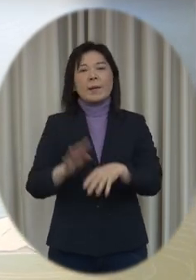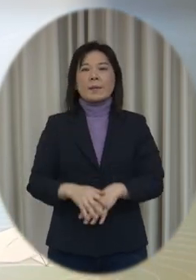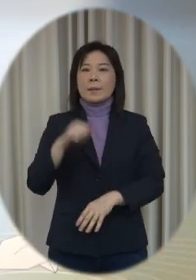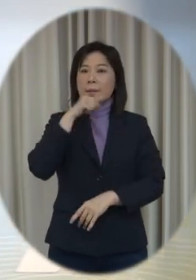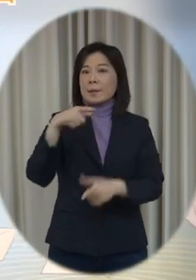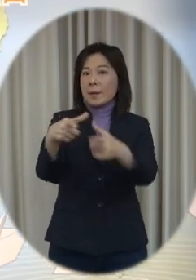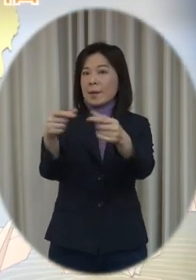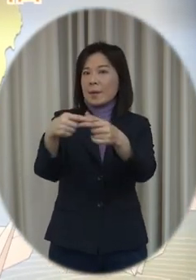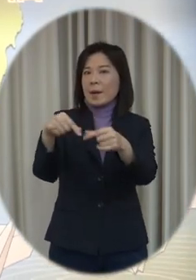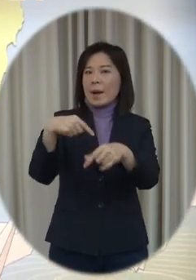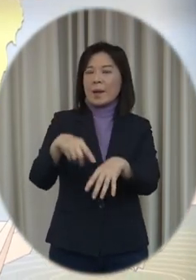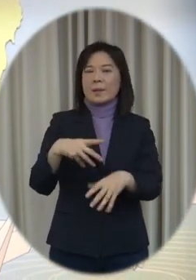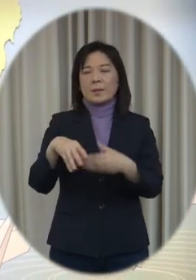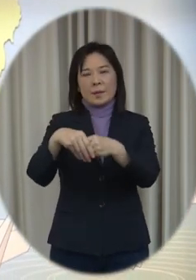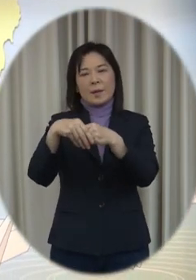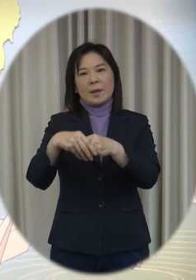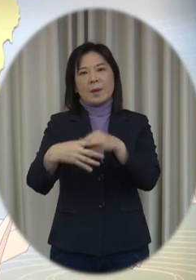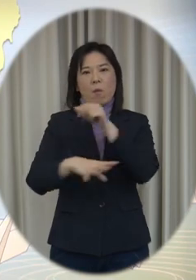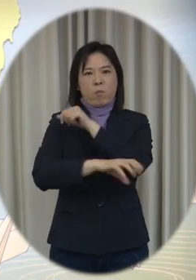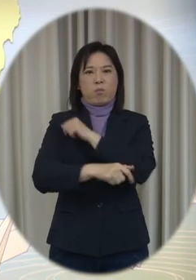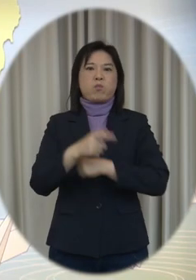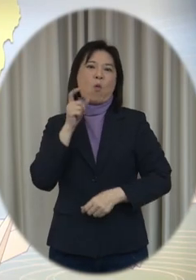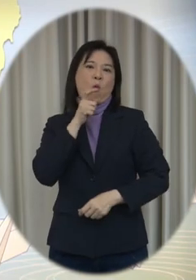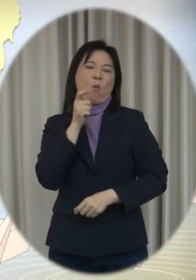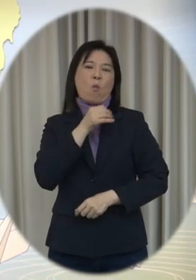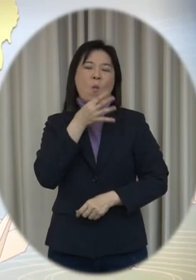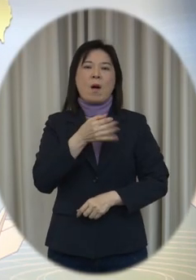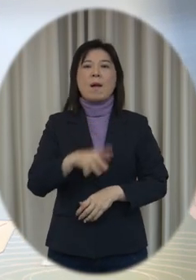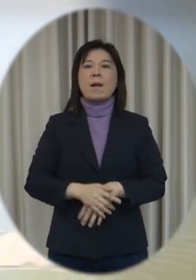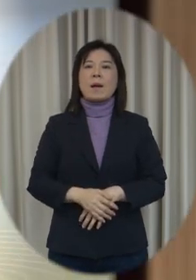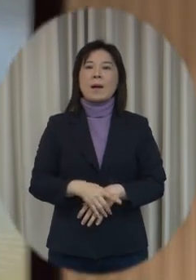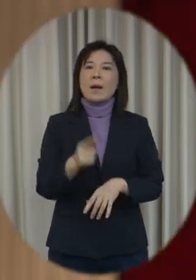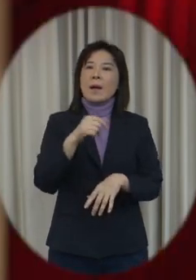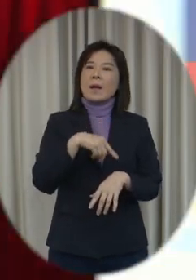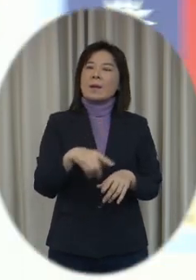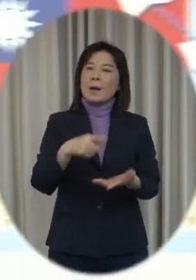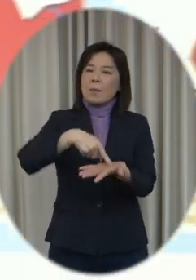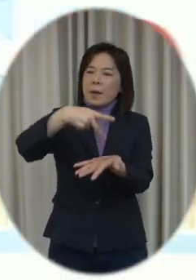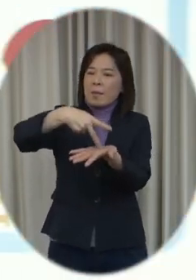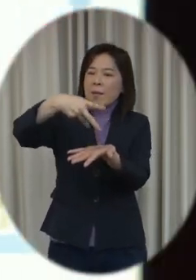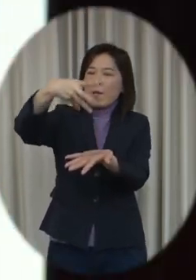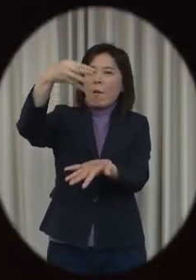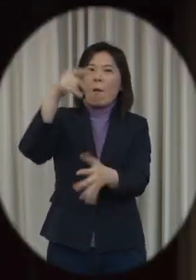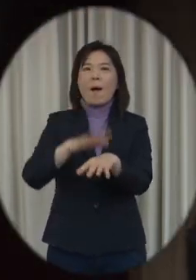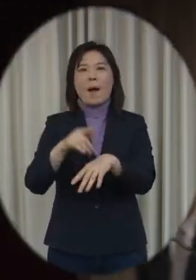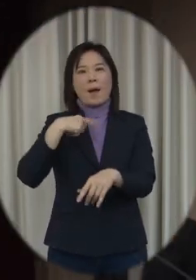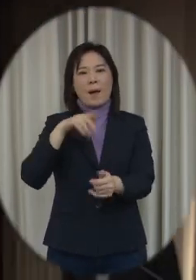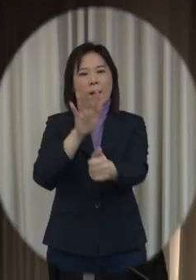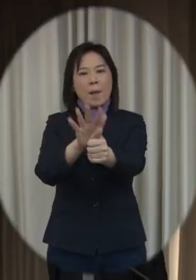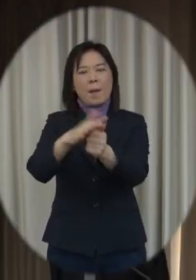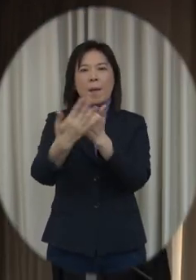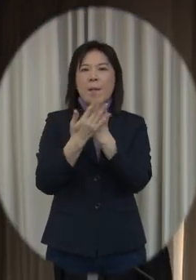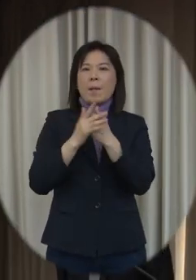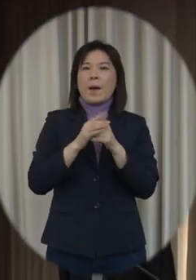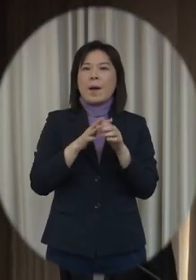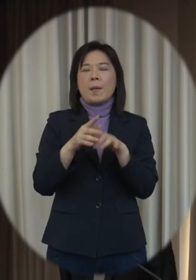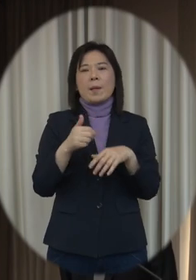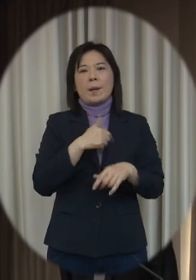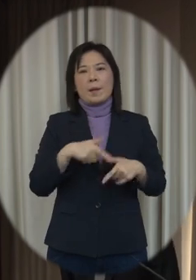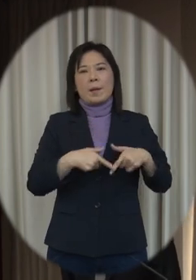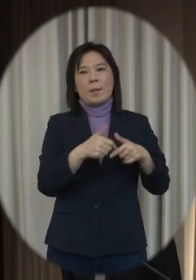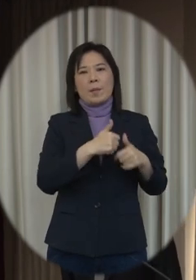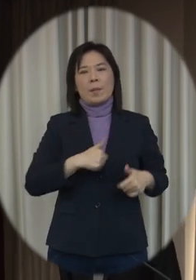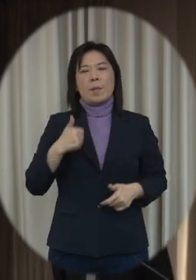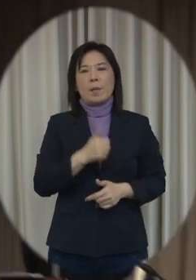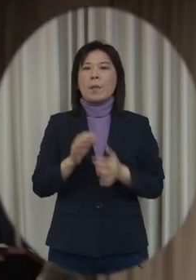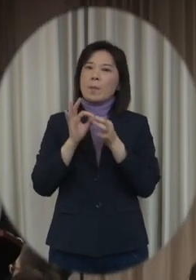国之间友好的基础。一次又一次的台日间的彼此协助，让台日间善的循环永续不息。